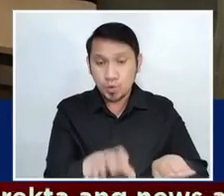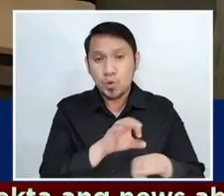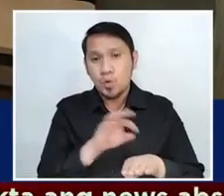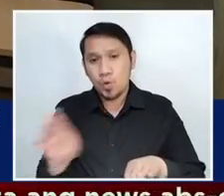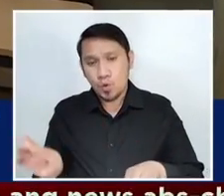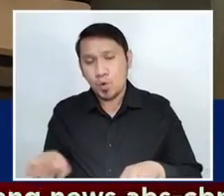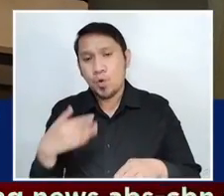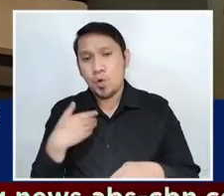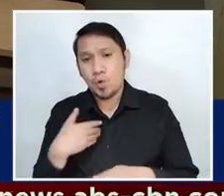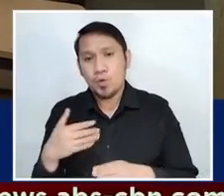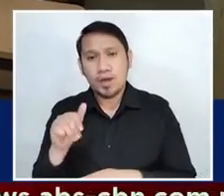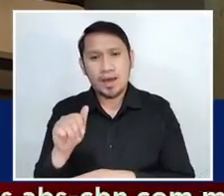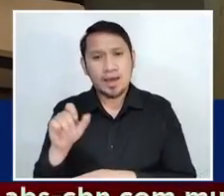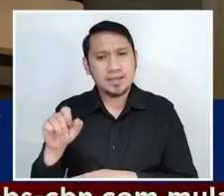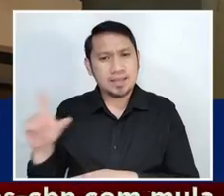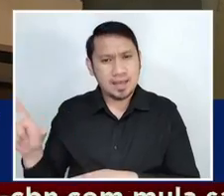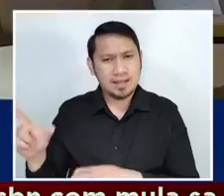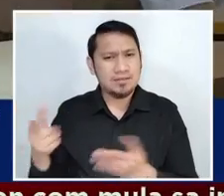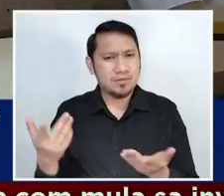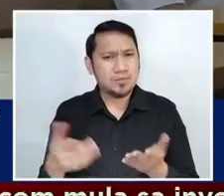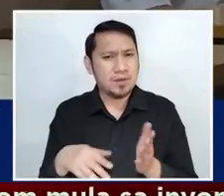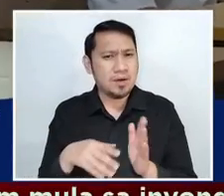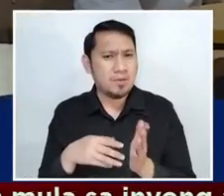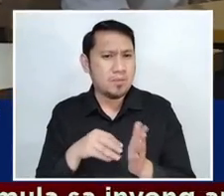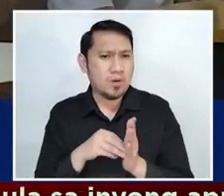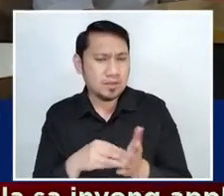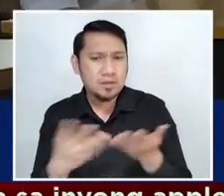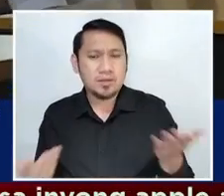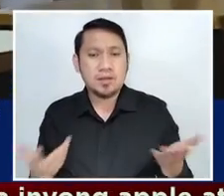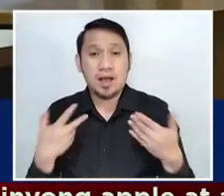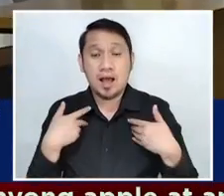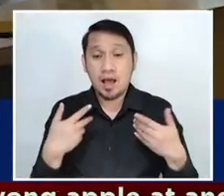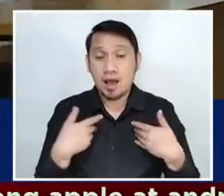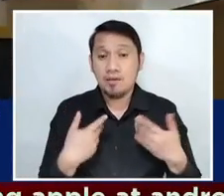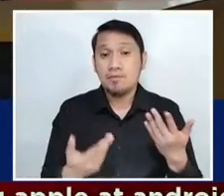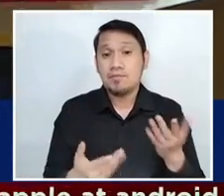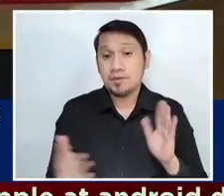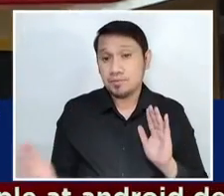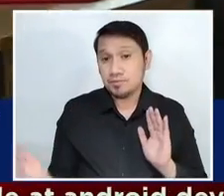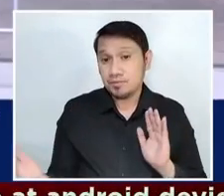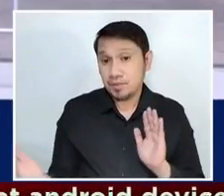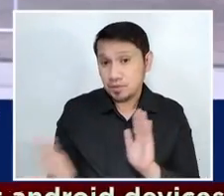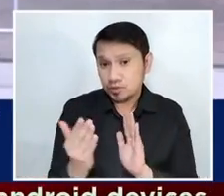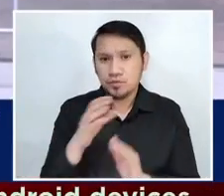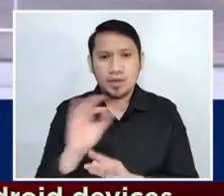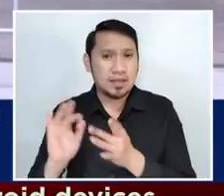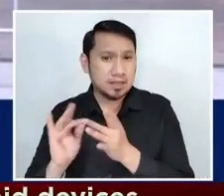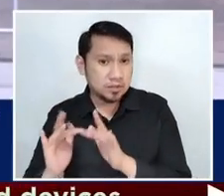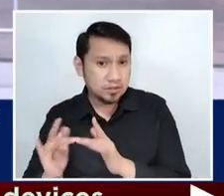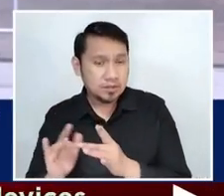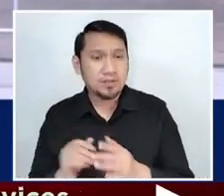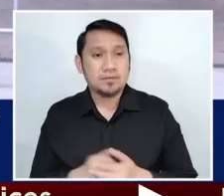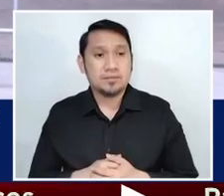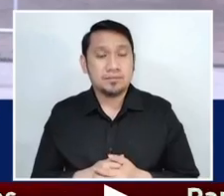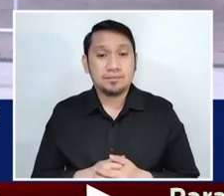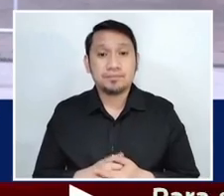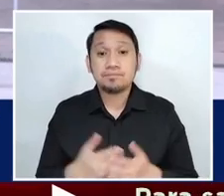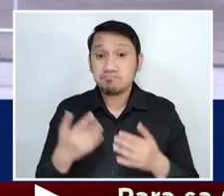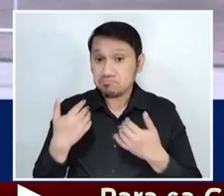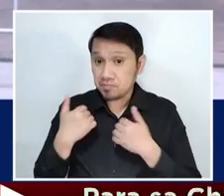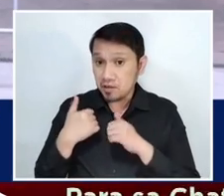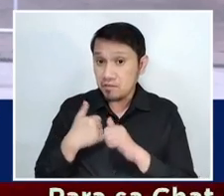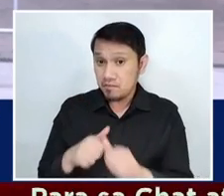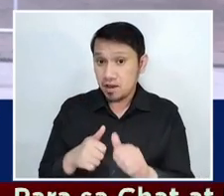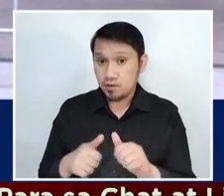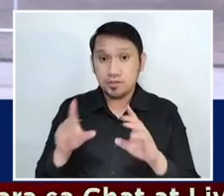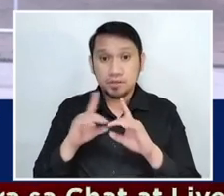ASA model kung saan hati rin sa face-to-face, modular at online ang pag-aaral. Sumunod din po kami sa DepEd na kung saan